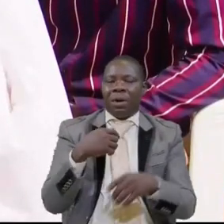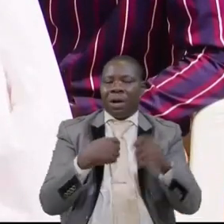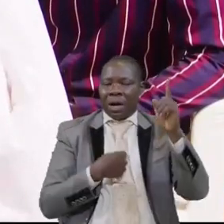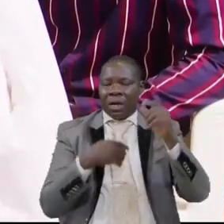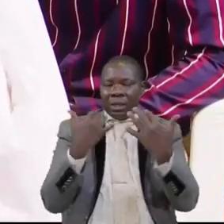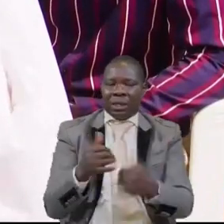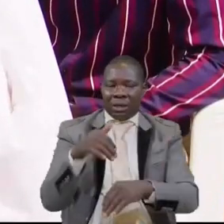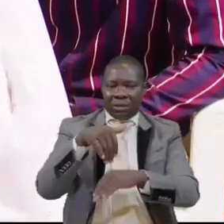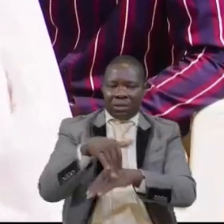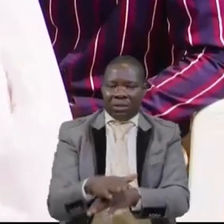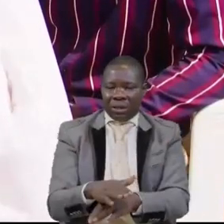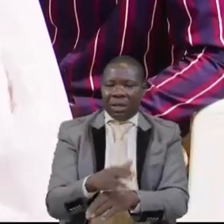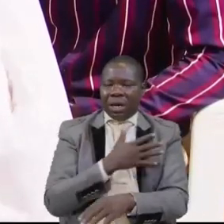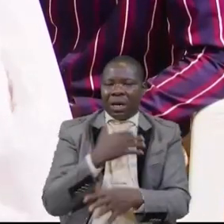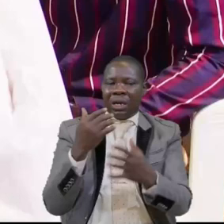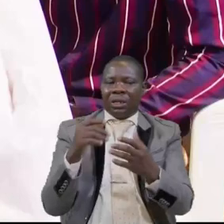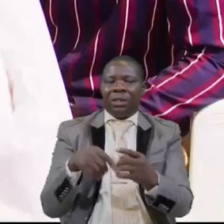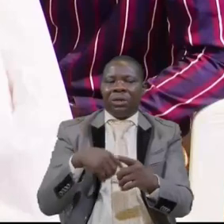toi.